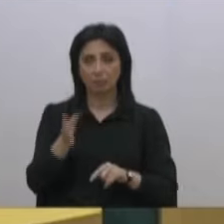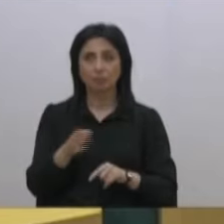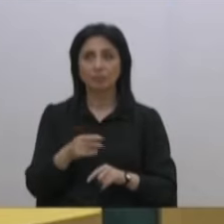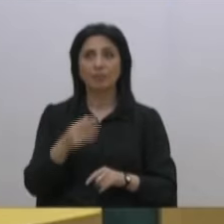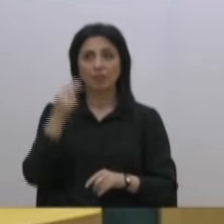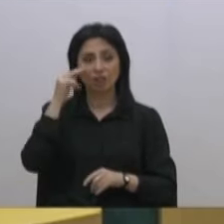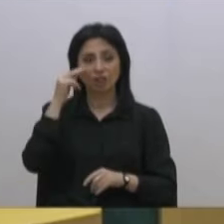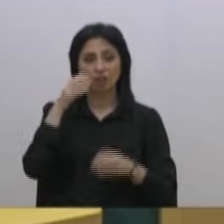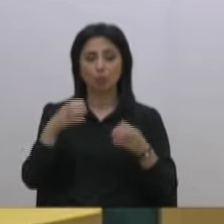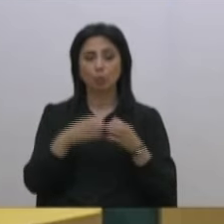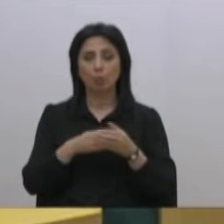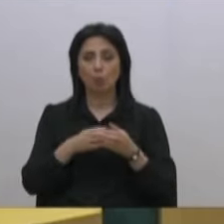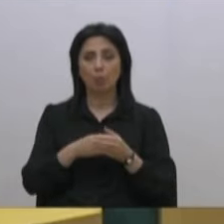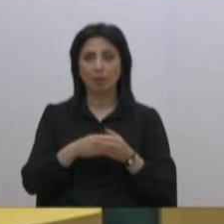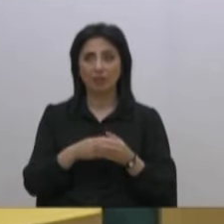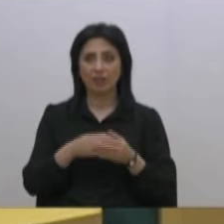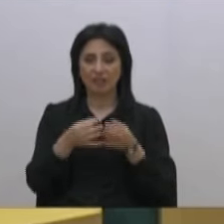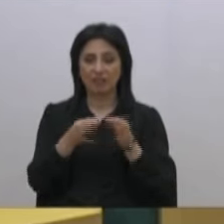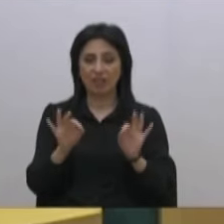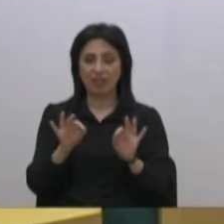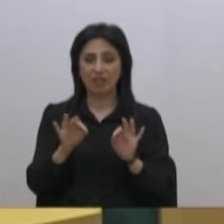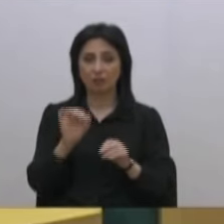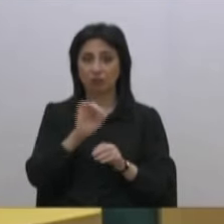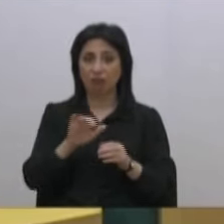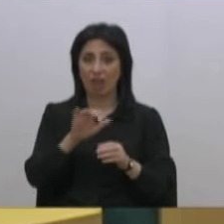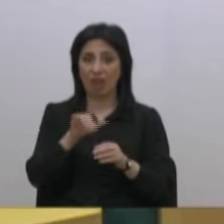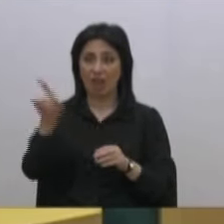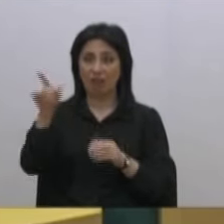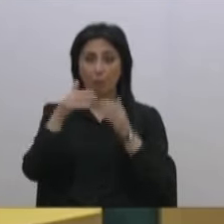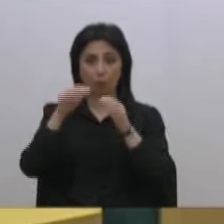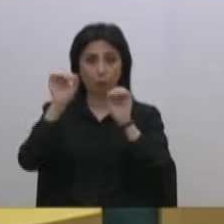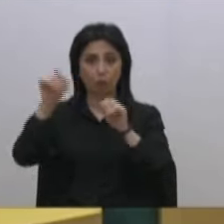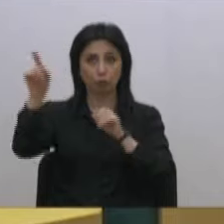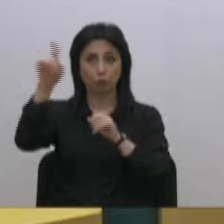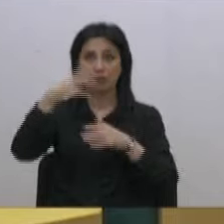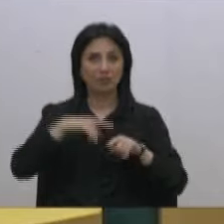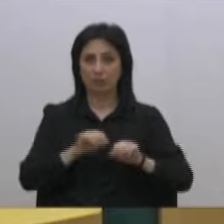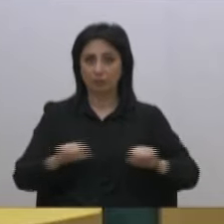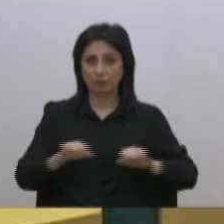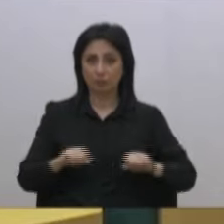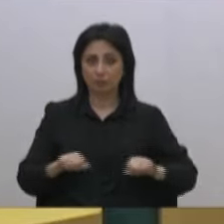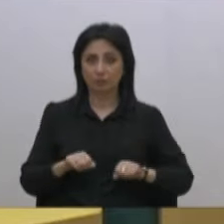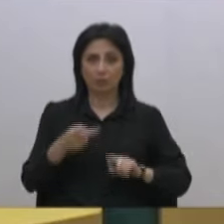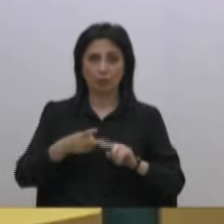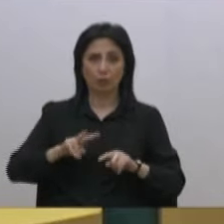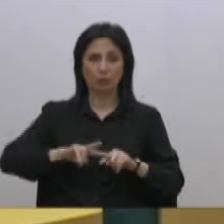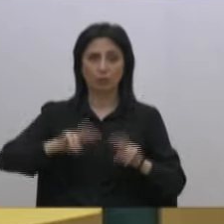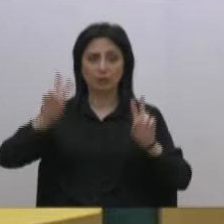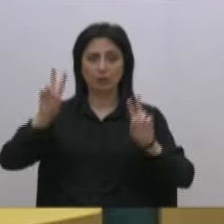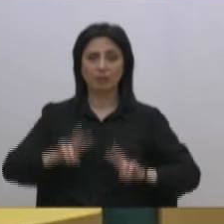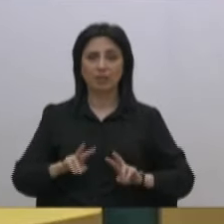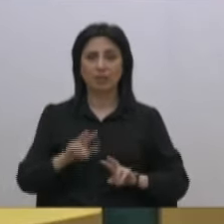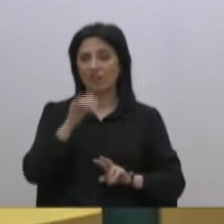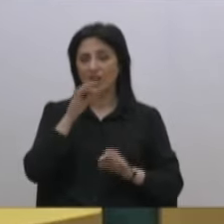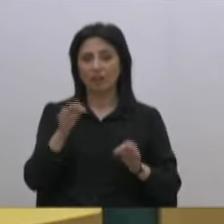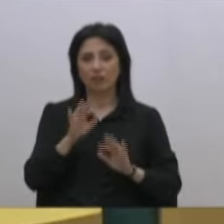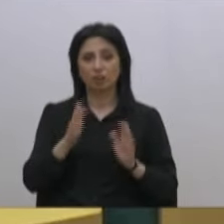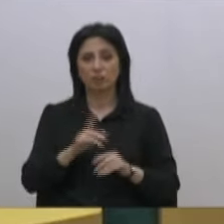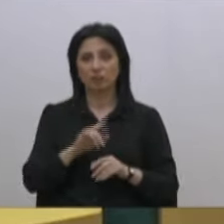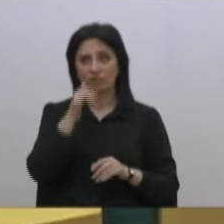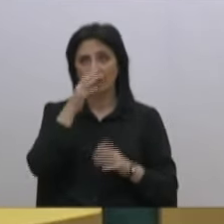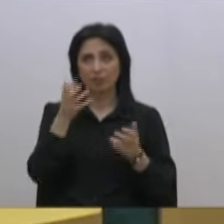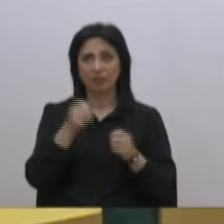რომ ჩინური კომპანიებისთვის დასაშვებია თურმე ევროპაში კონდეთ პორტები და საქართველოში არა, ეს არის ის ორმაგი სტანდარტი, რომელსაც ვერავითარ შემთხვევაში